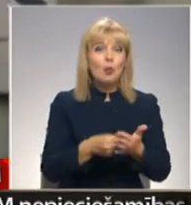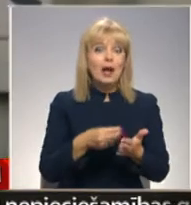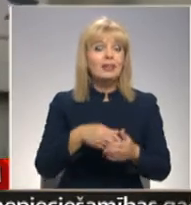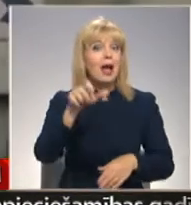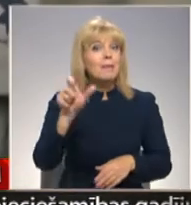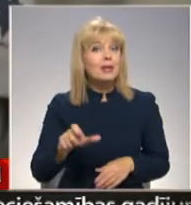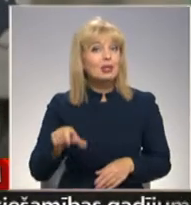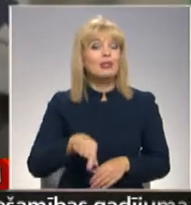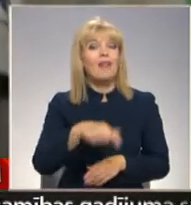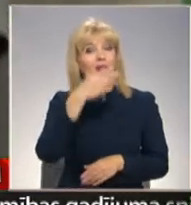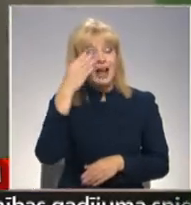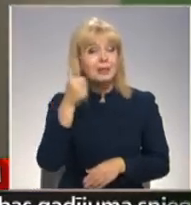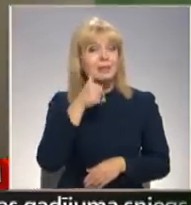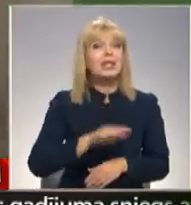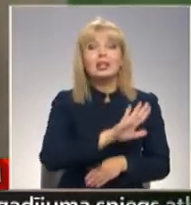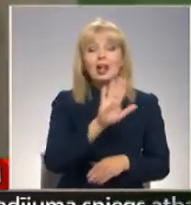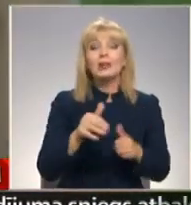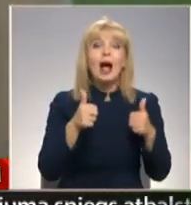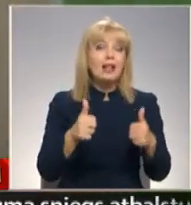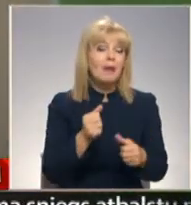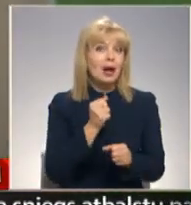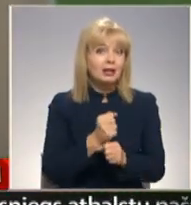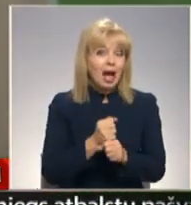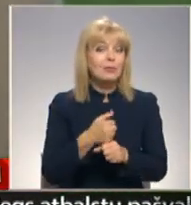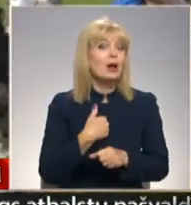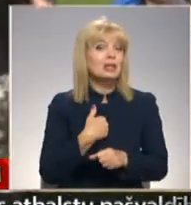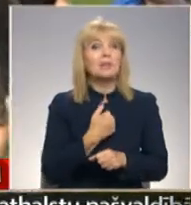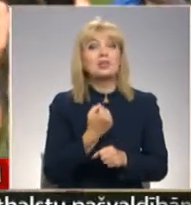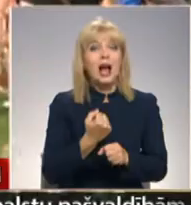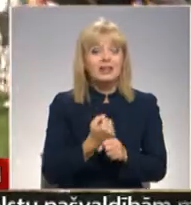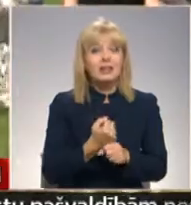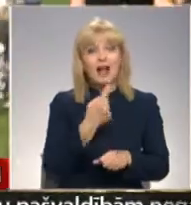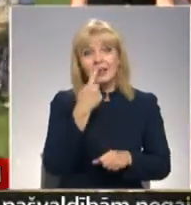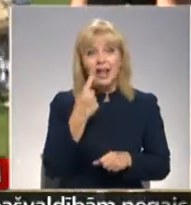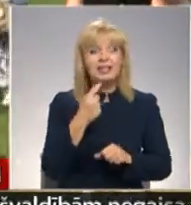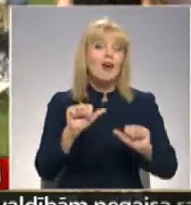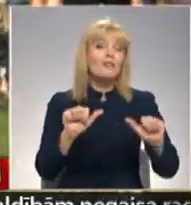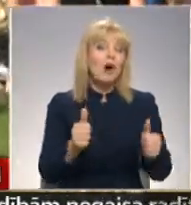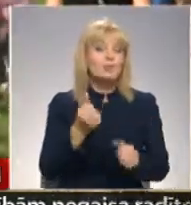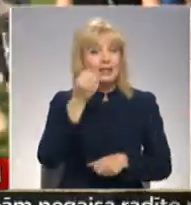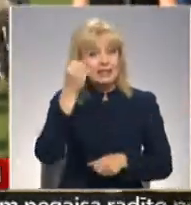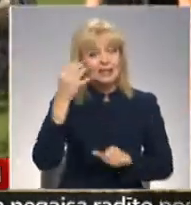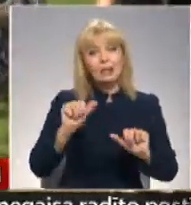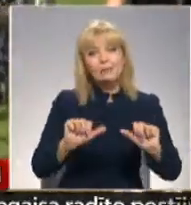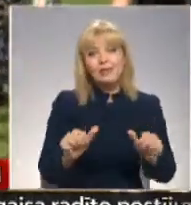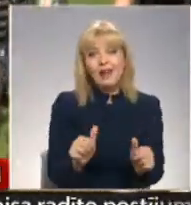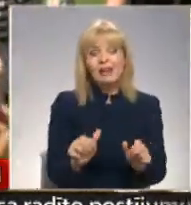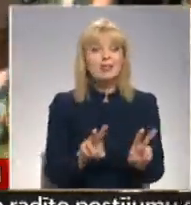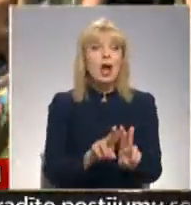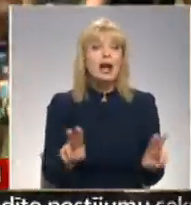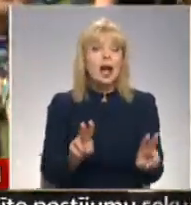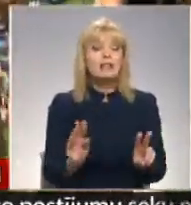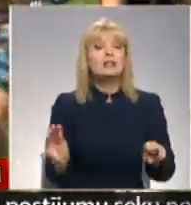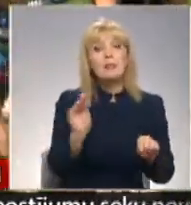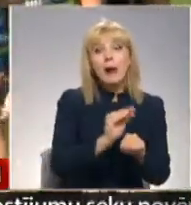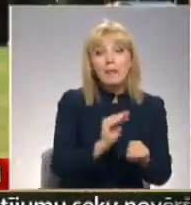pilsonim, neaizmirst par šo ikdienas labo darbu, kas mums ir jāizdara. Un mēs esam tāds neformālās izglītības veids, kas